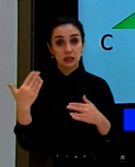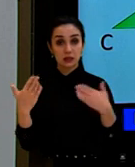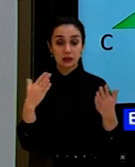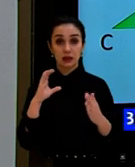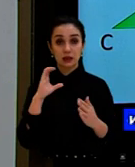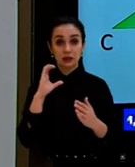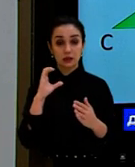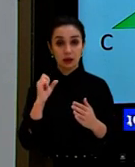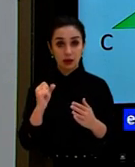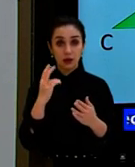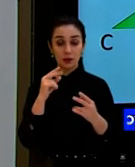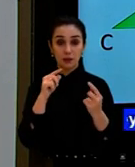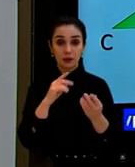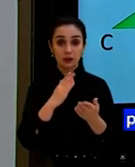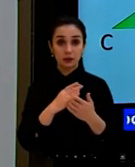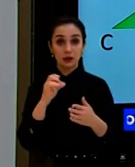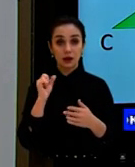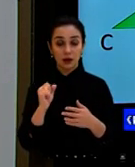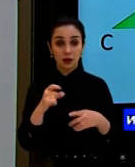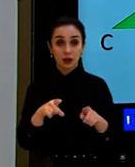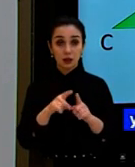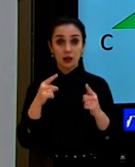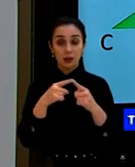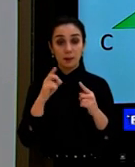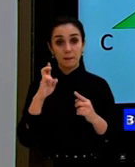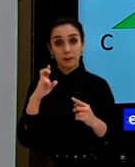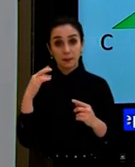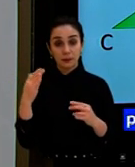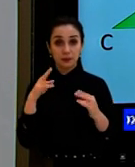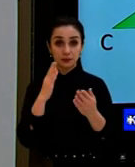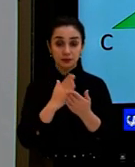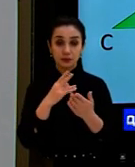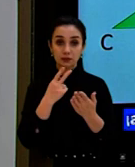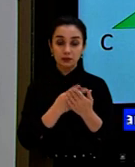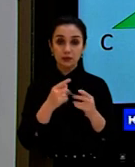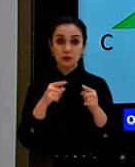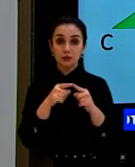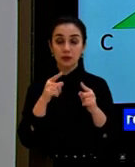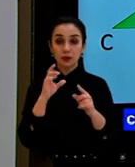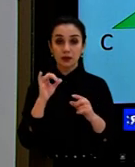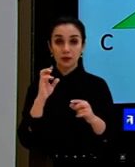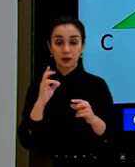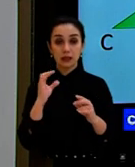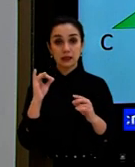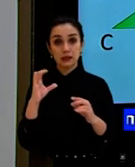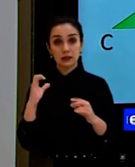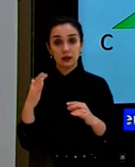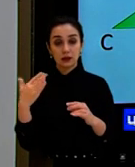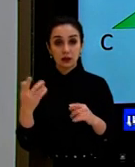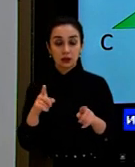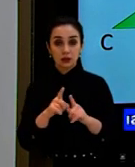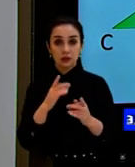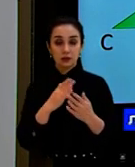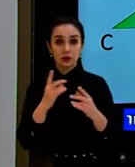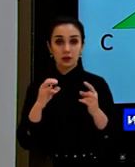А лежит напротив угла А, сторона Б лежит напротив угла Б, и сторона С